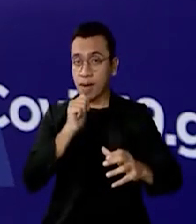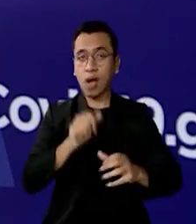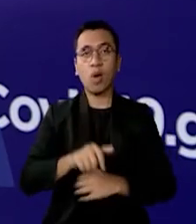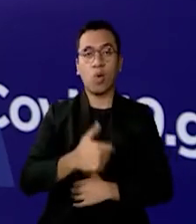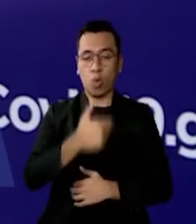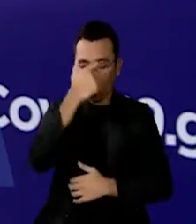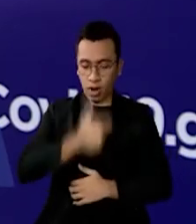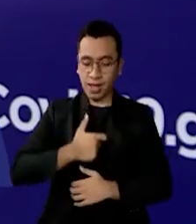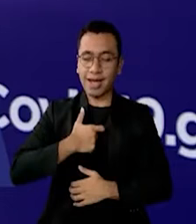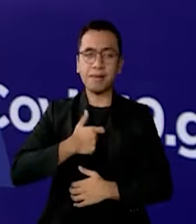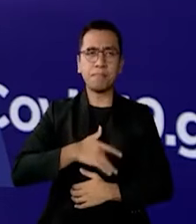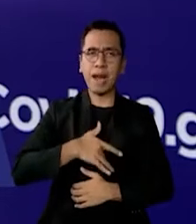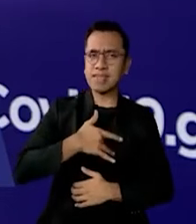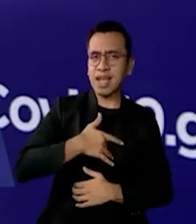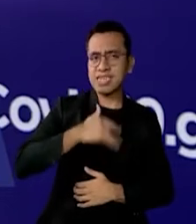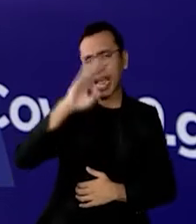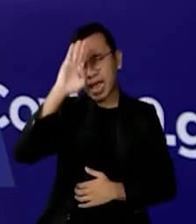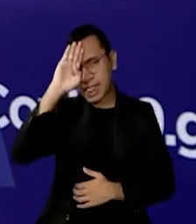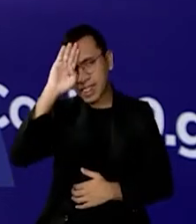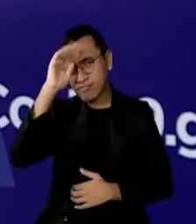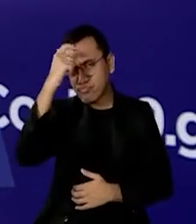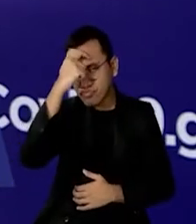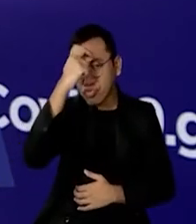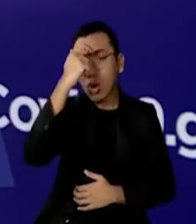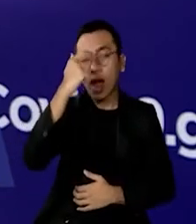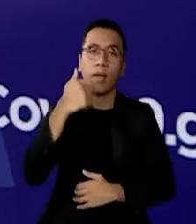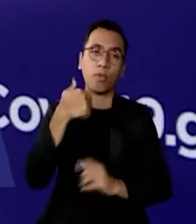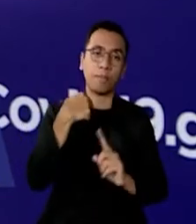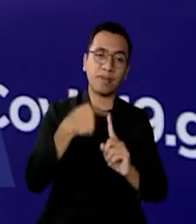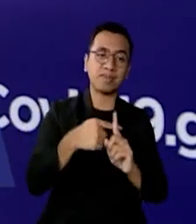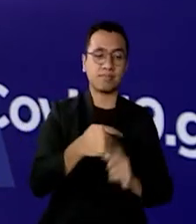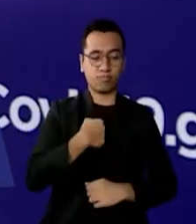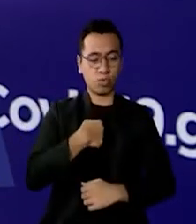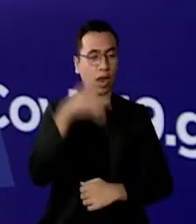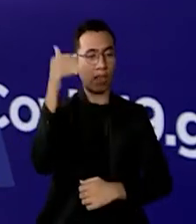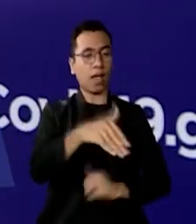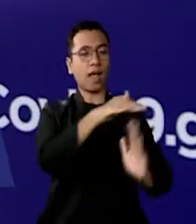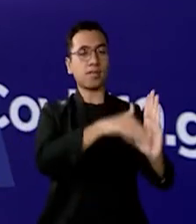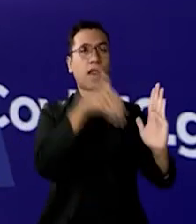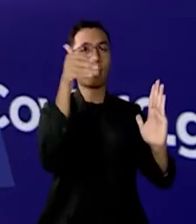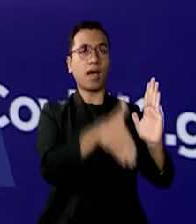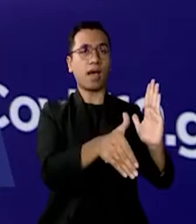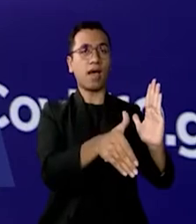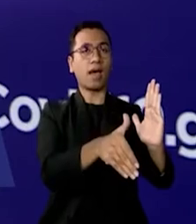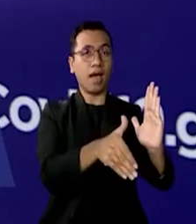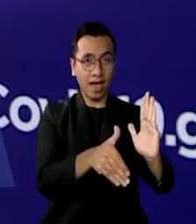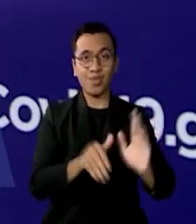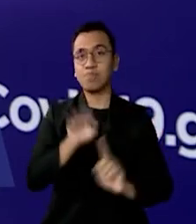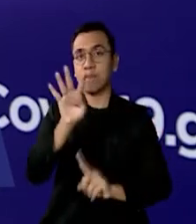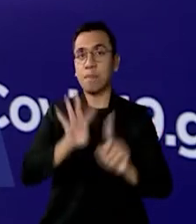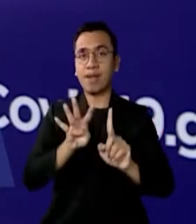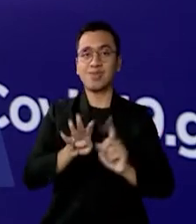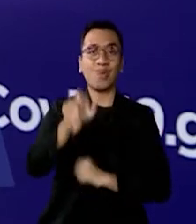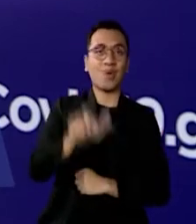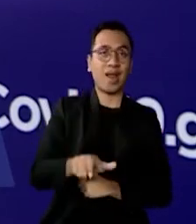bacalah ada gejala dan memang pada saat itu hadir dalam acara tersebut Nah dari 14 sampling yang